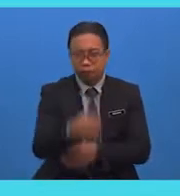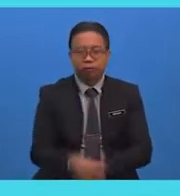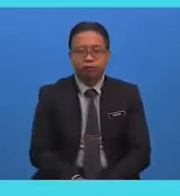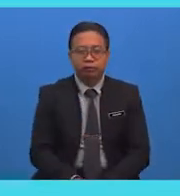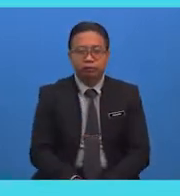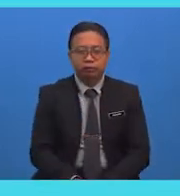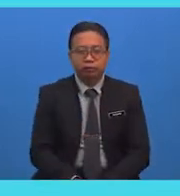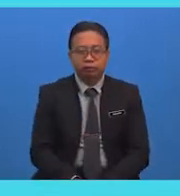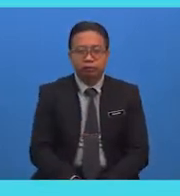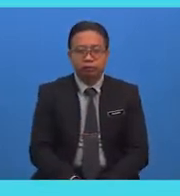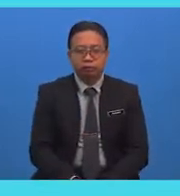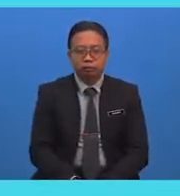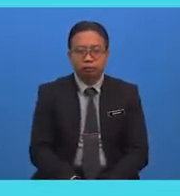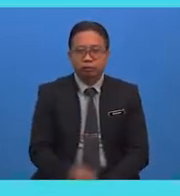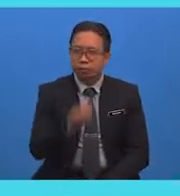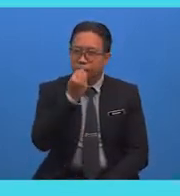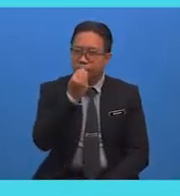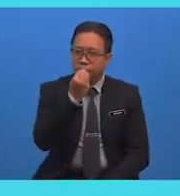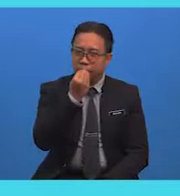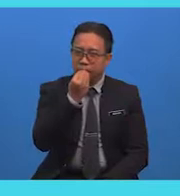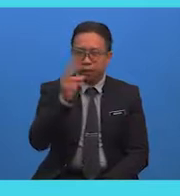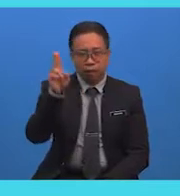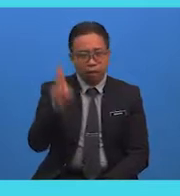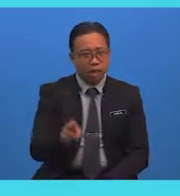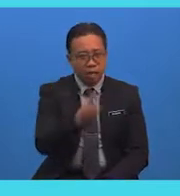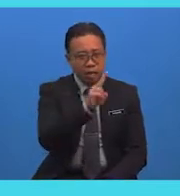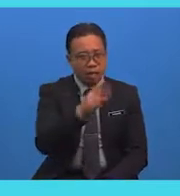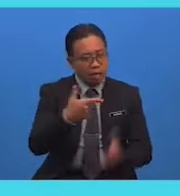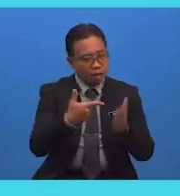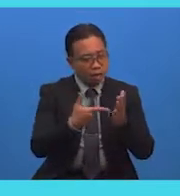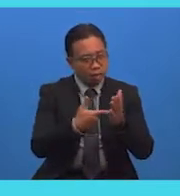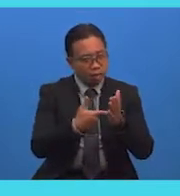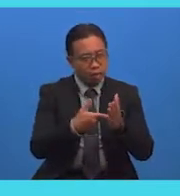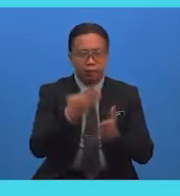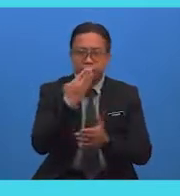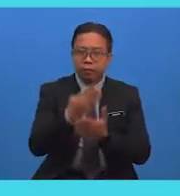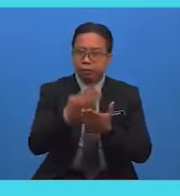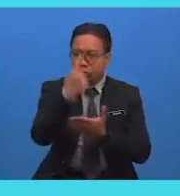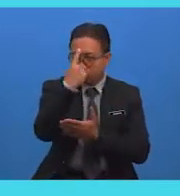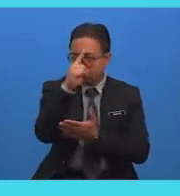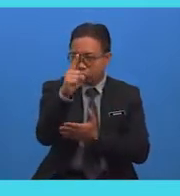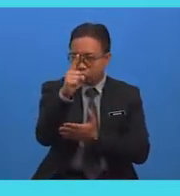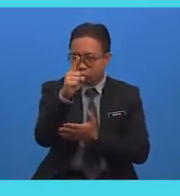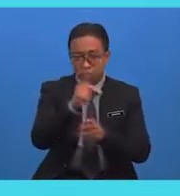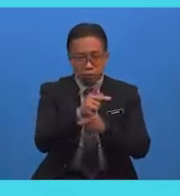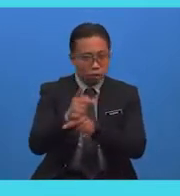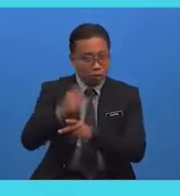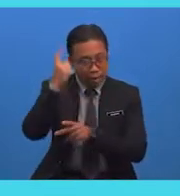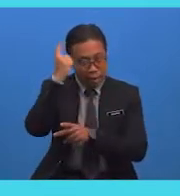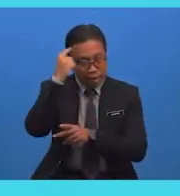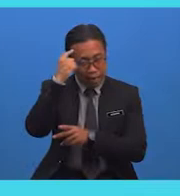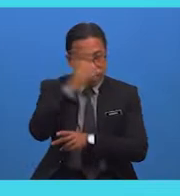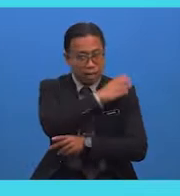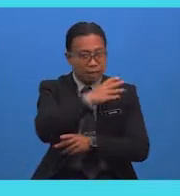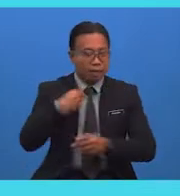turut memerintahkan kita memakan makanan yang halal lagi baik untuk memelihara akal dan badan daripada